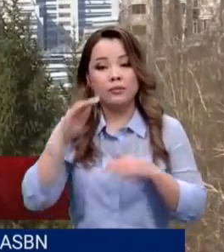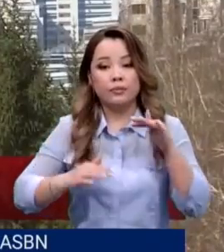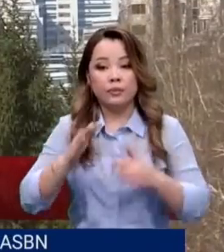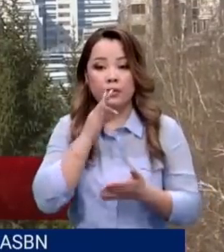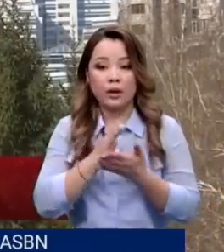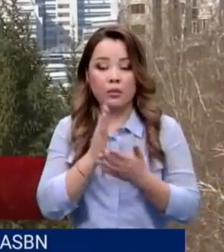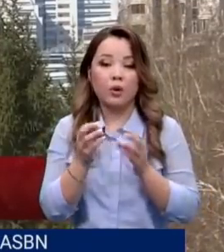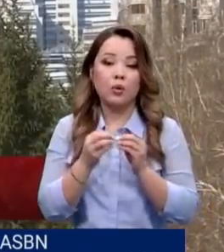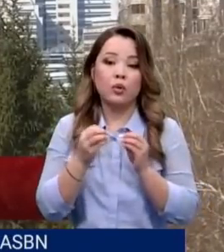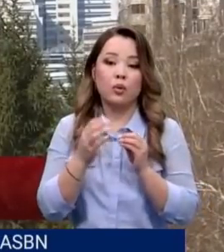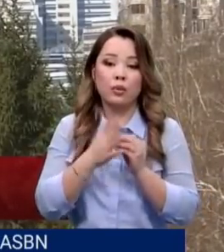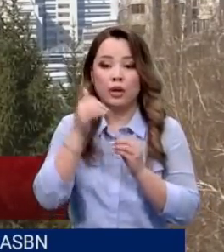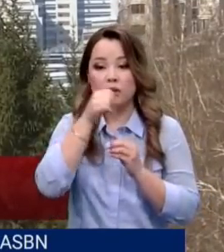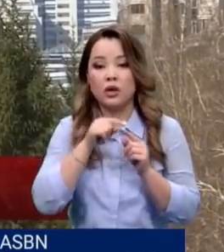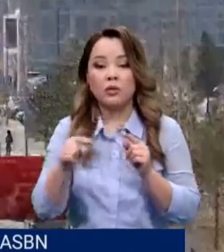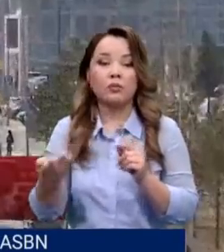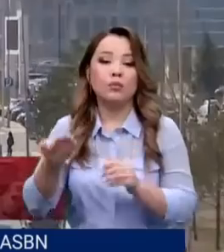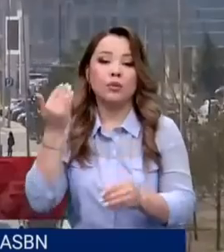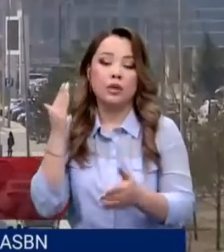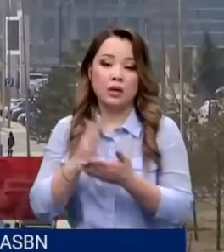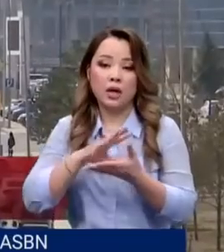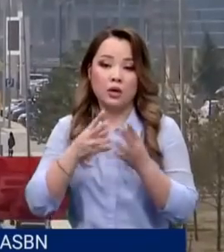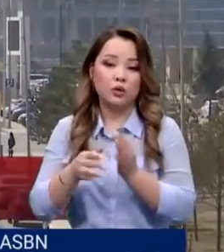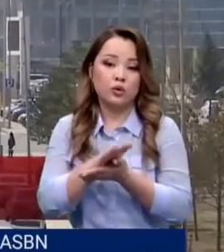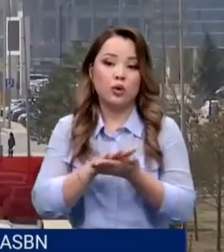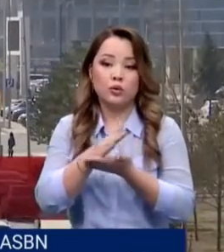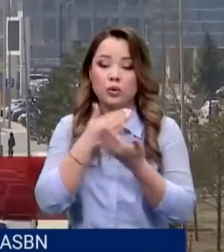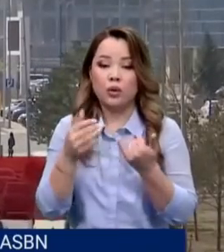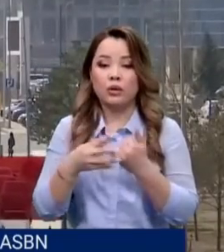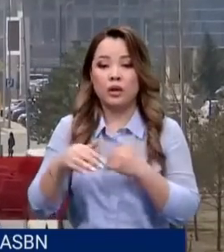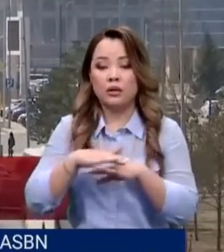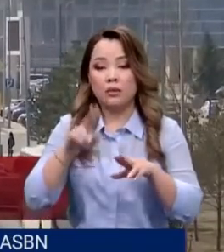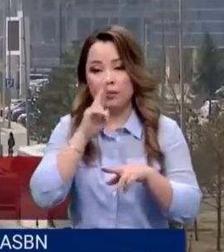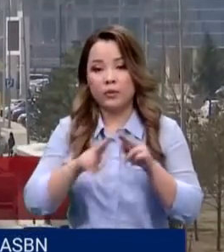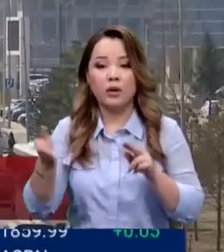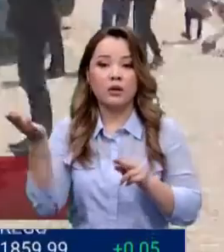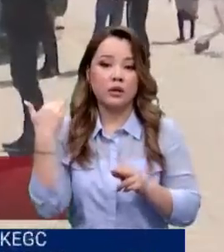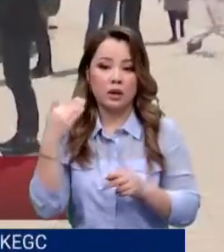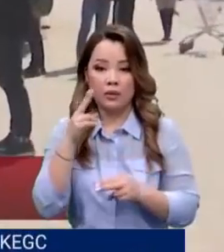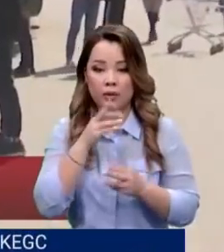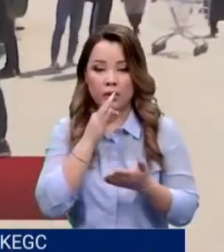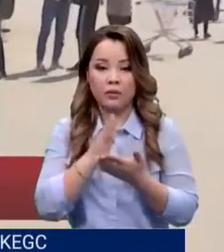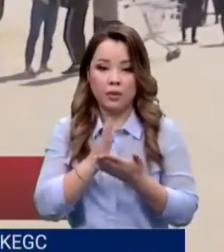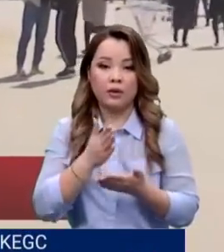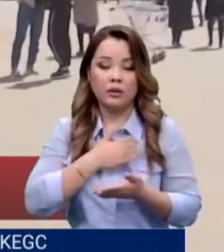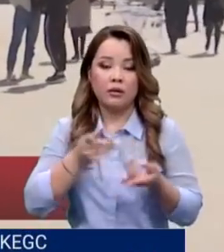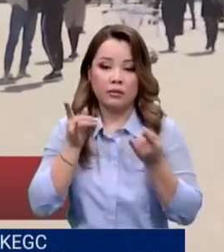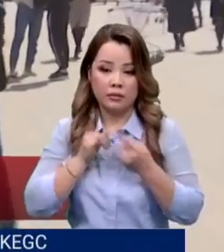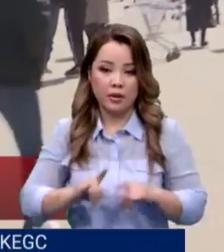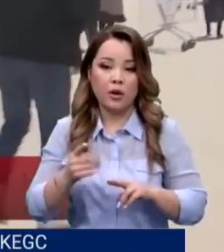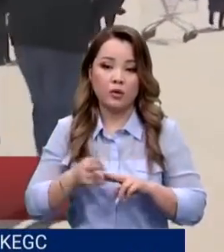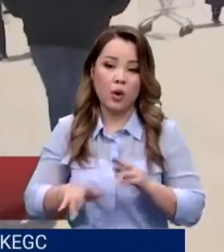қарайды. Осыдан 10-15 жыл бұрын кезекке тұрғандардың көбі нәтиже болмаған соң жерден күдерін әлдеқашан үзген. Я родилась в этом